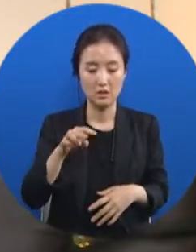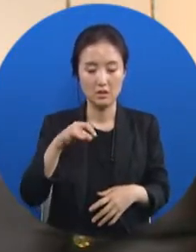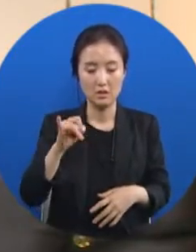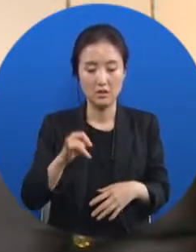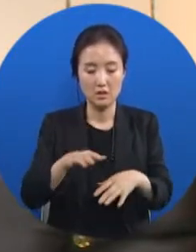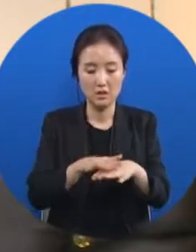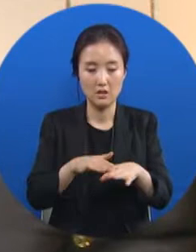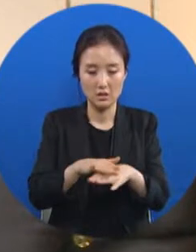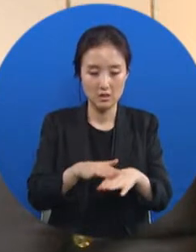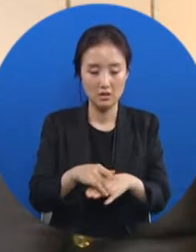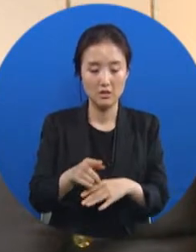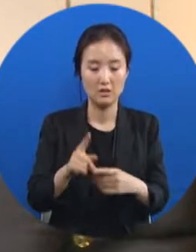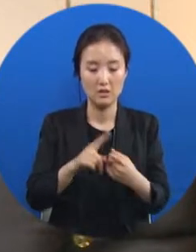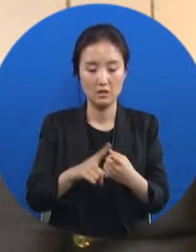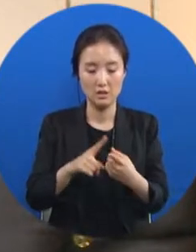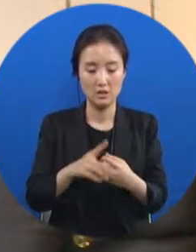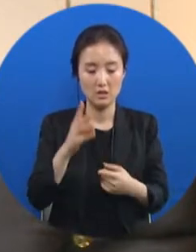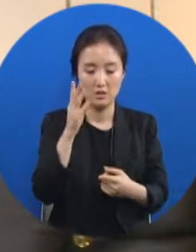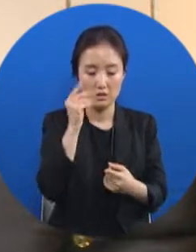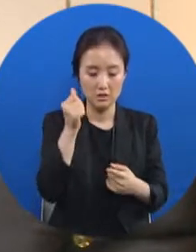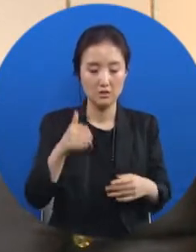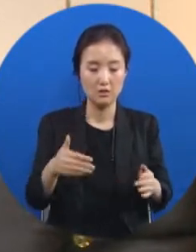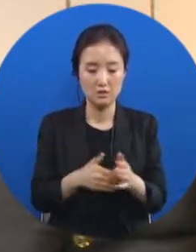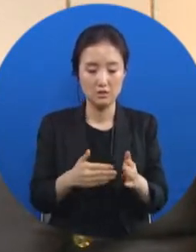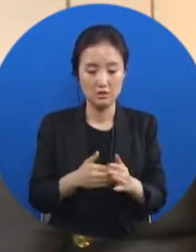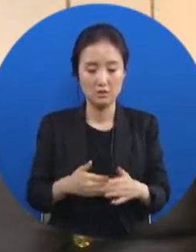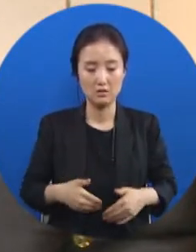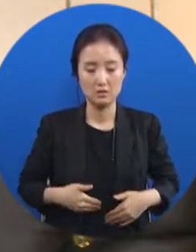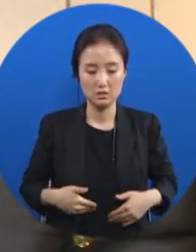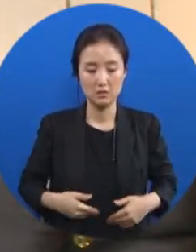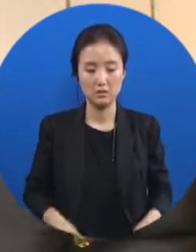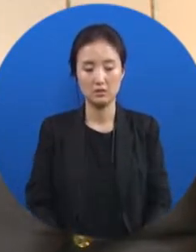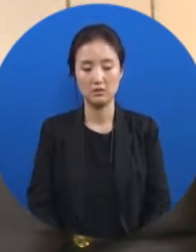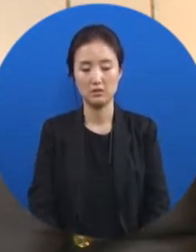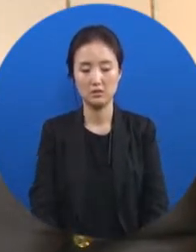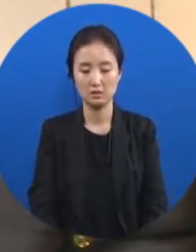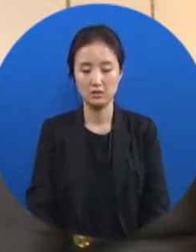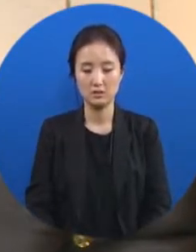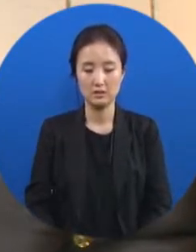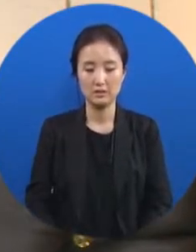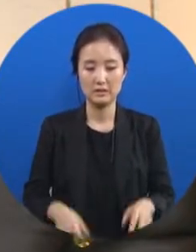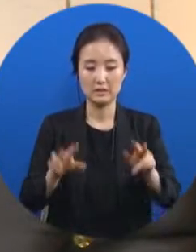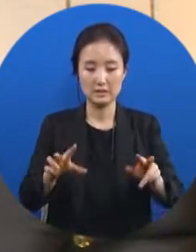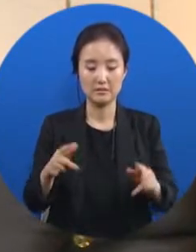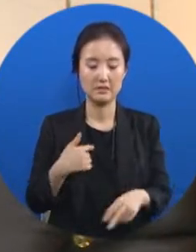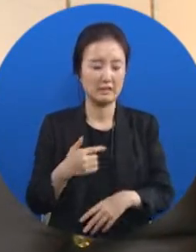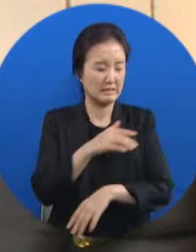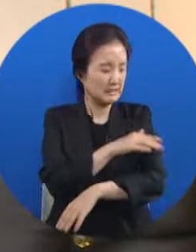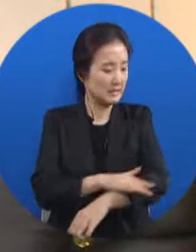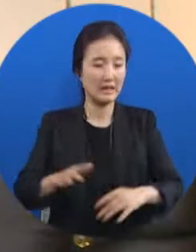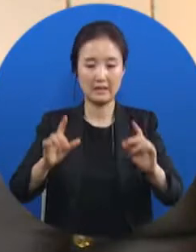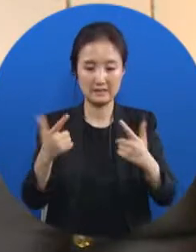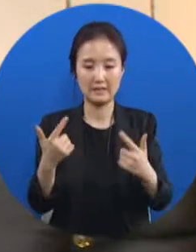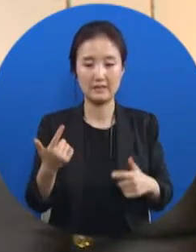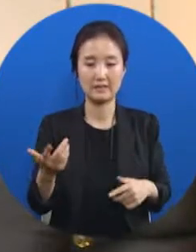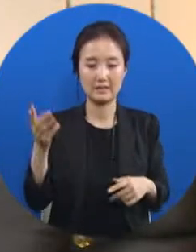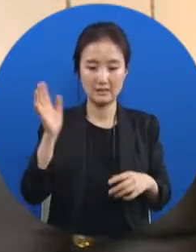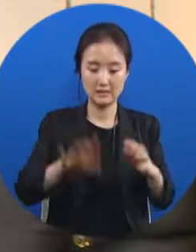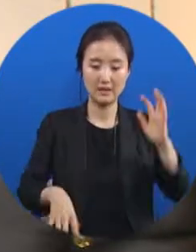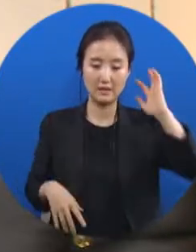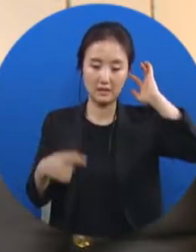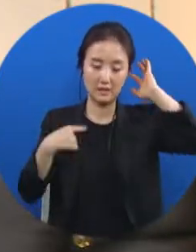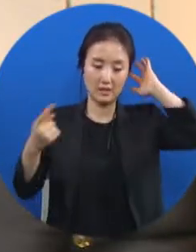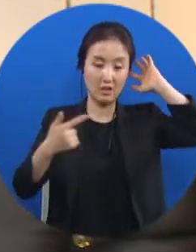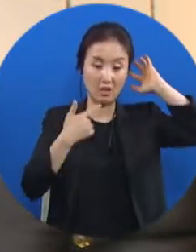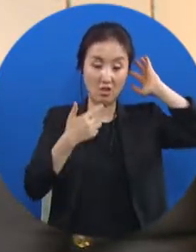독어, 이러 능통. 예, 지금도 뭐 영어, 독어, 이러 능통. 예, 하, 지금도 잘 못해요. 하지만 그